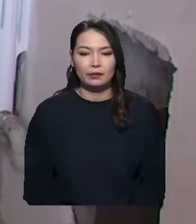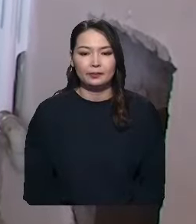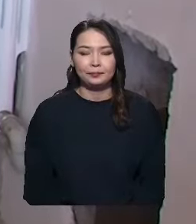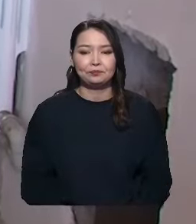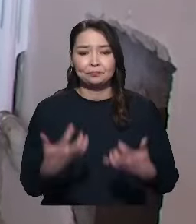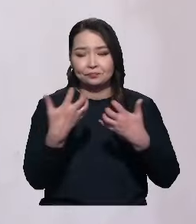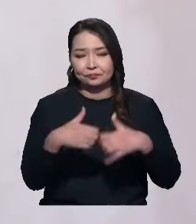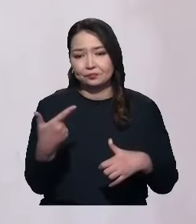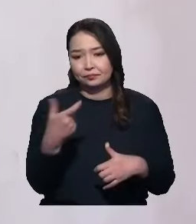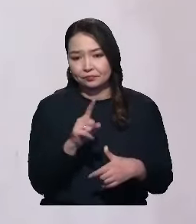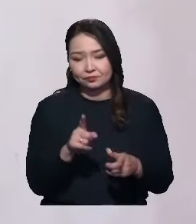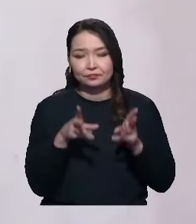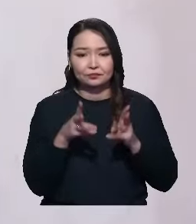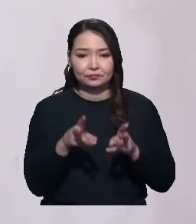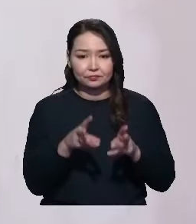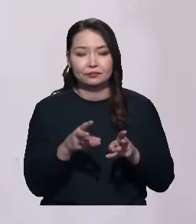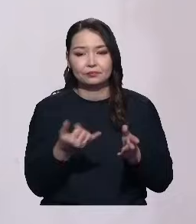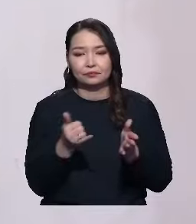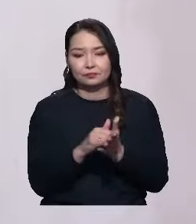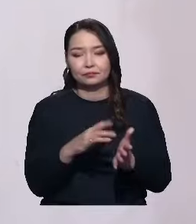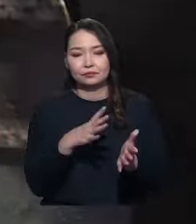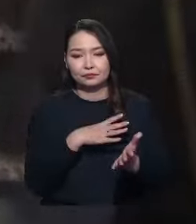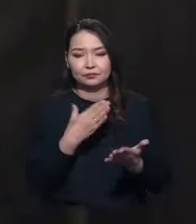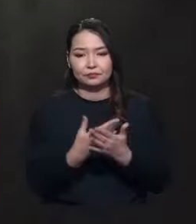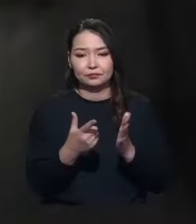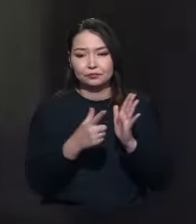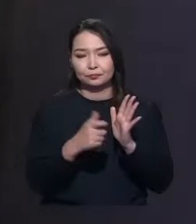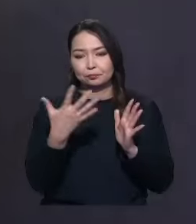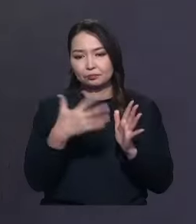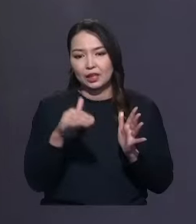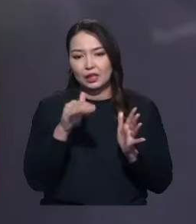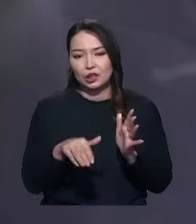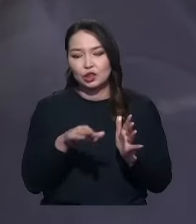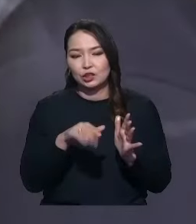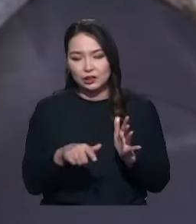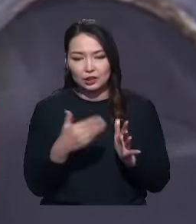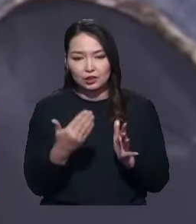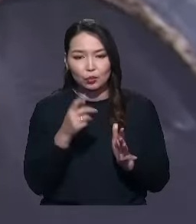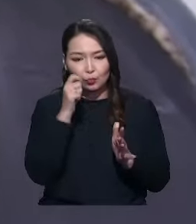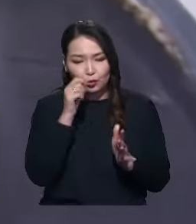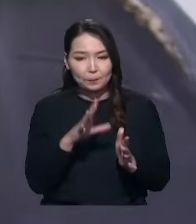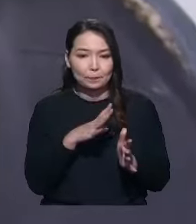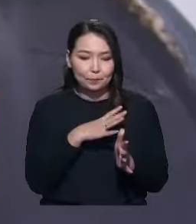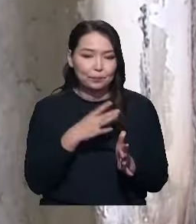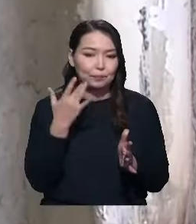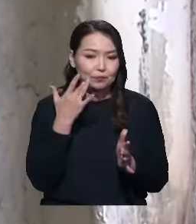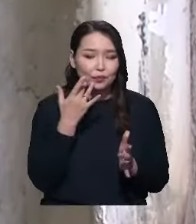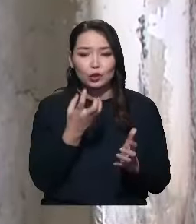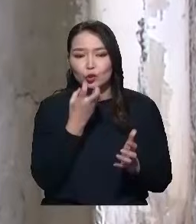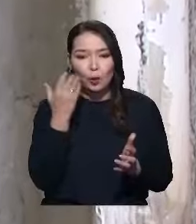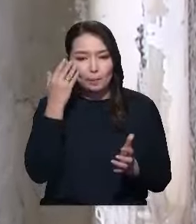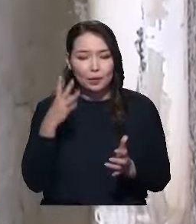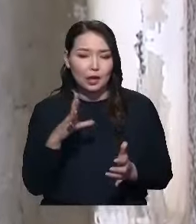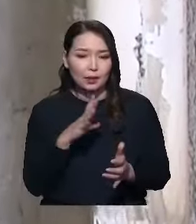Автоматизированный газовый котел Турдегазы Мухамеджанову обошелся в 750 тысяч тенге. Мужчина мечтал, чтобы в доме всегда было тепло. Но